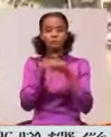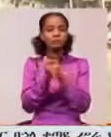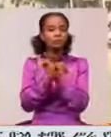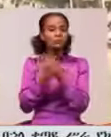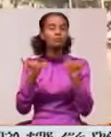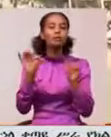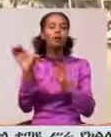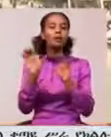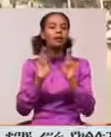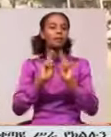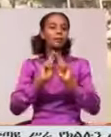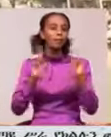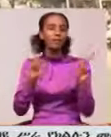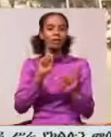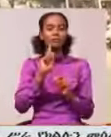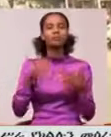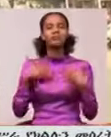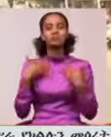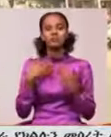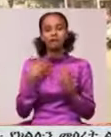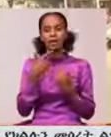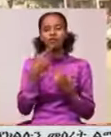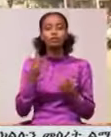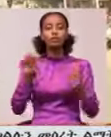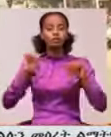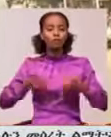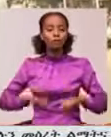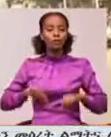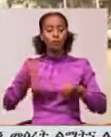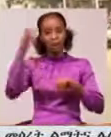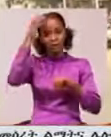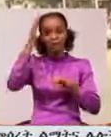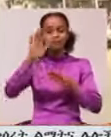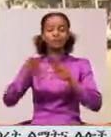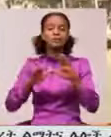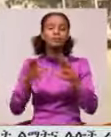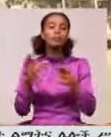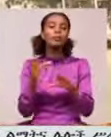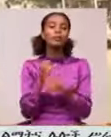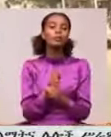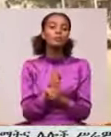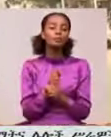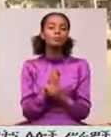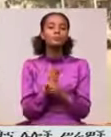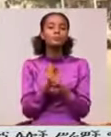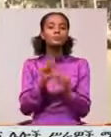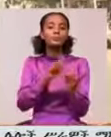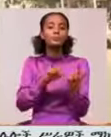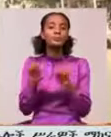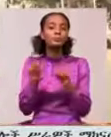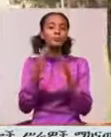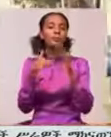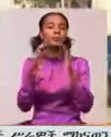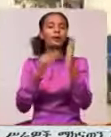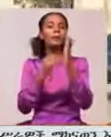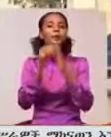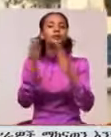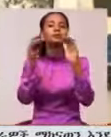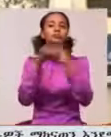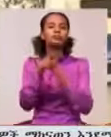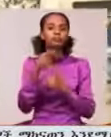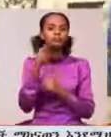መደረጉ በጣም ነው ደስ ያለኝ። በጁንታዎች መንግስት እርምጃ በመውሰዱ ደግሞ የበለጠ አሁን መቀሌ ገብተዋል